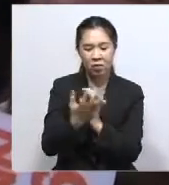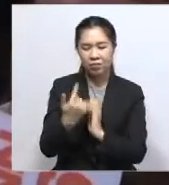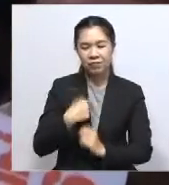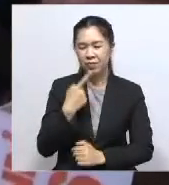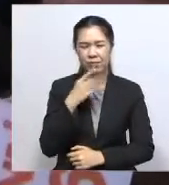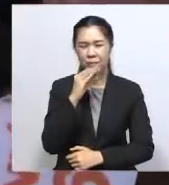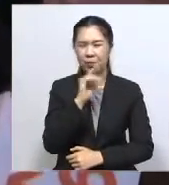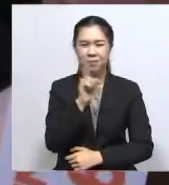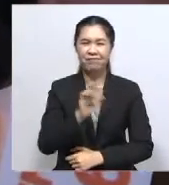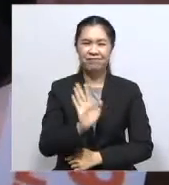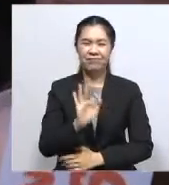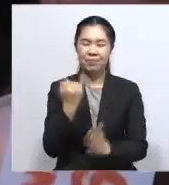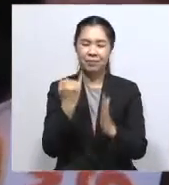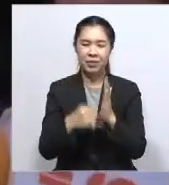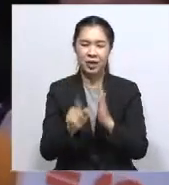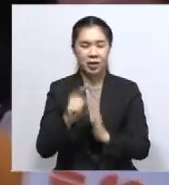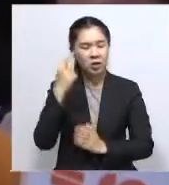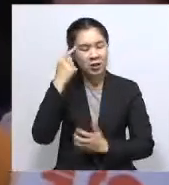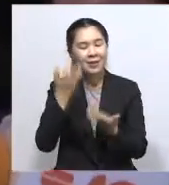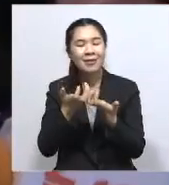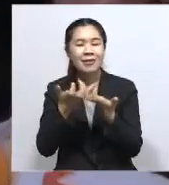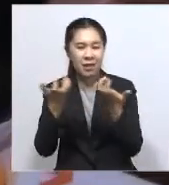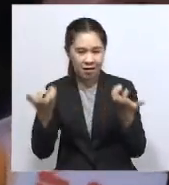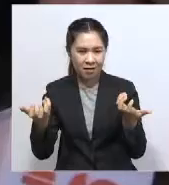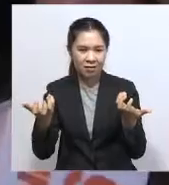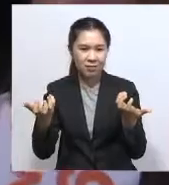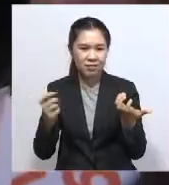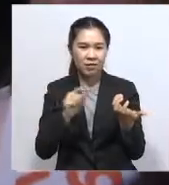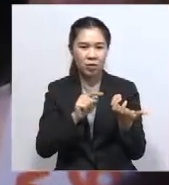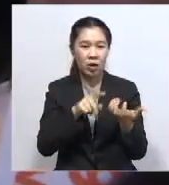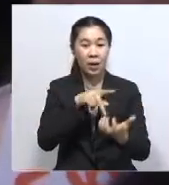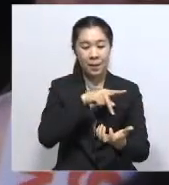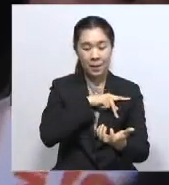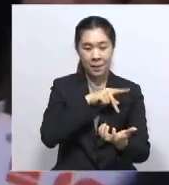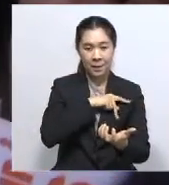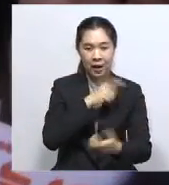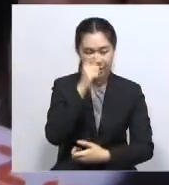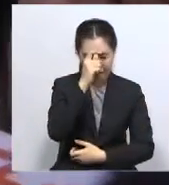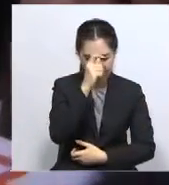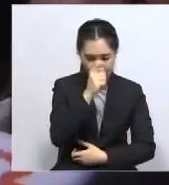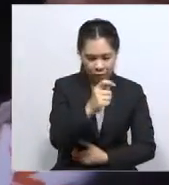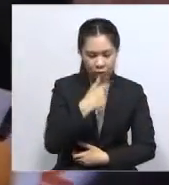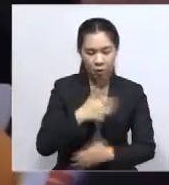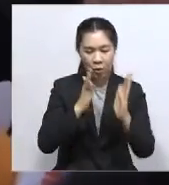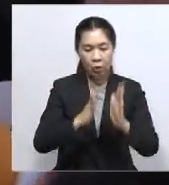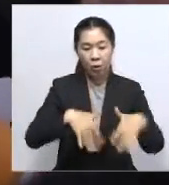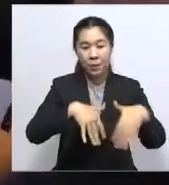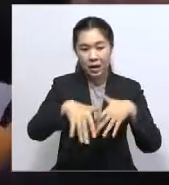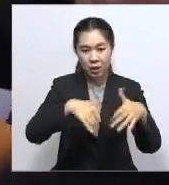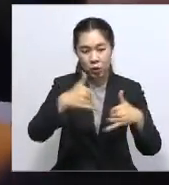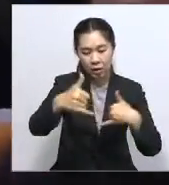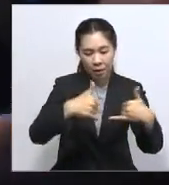ไม่ถูกนะบางทีมันต้องแยกให้ออกนะครับว่าศรัทธาประชาชนที่เขาเอาเงินมาทำบุญนะ